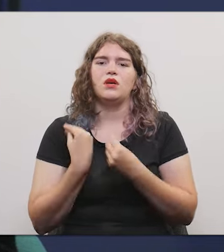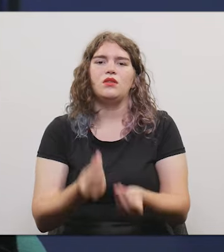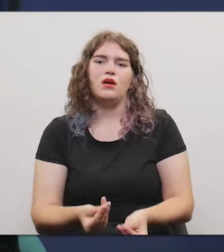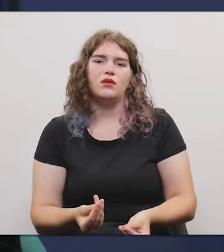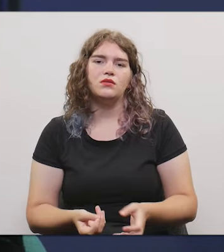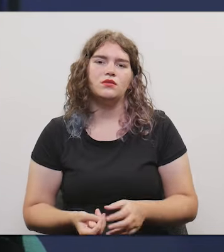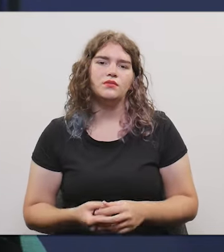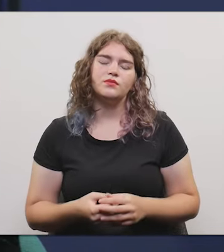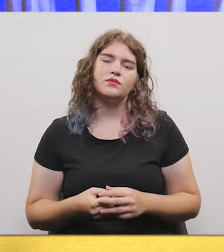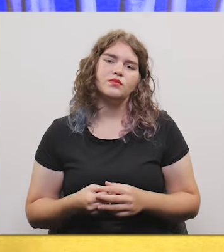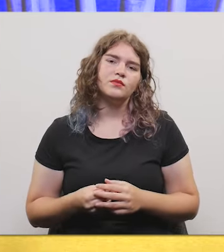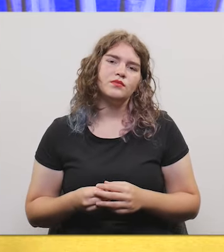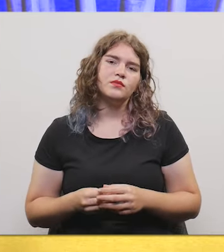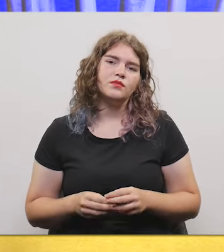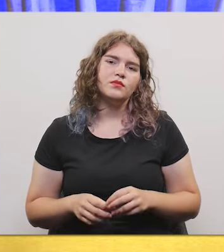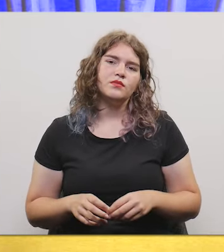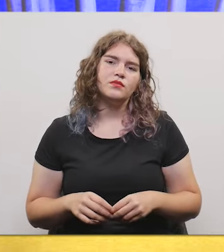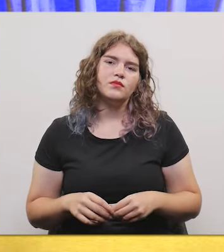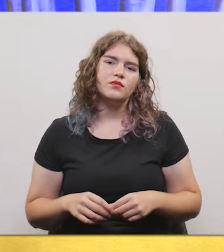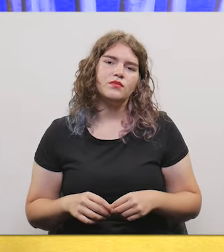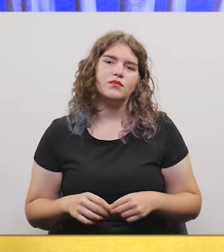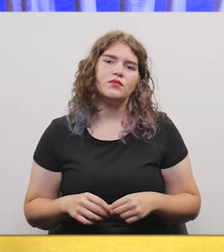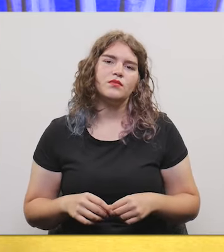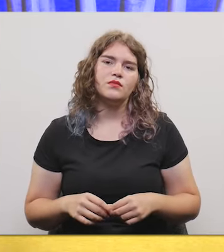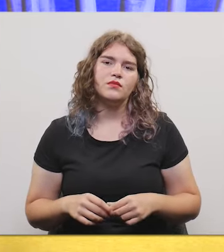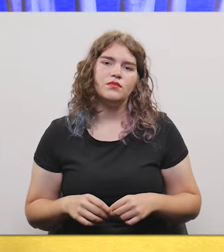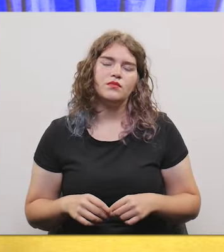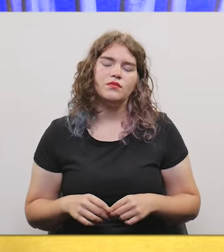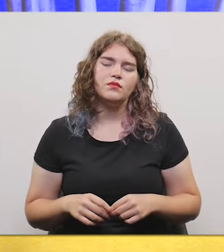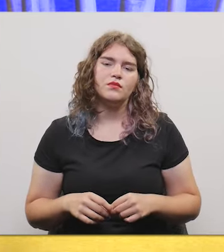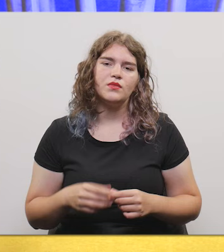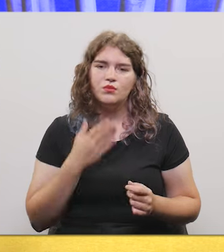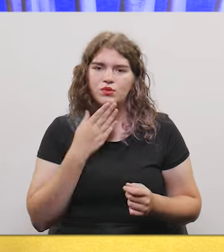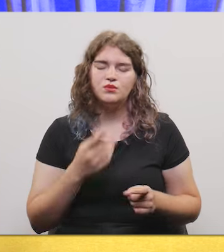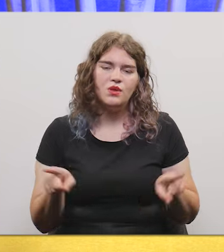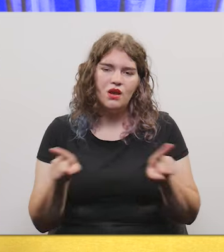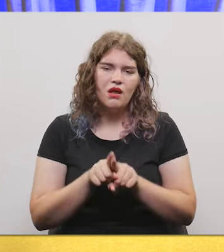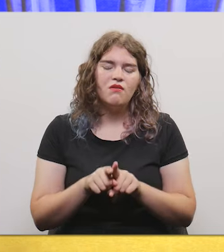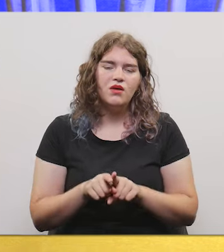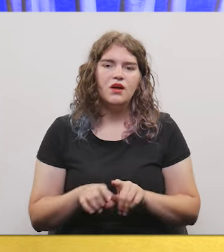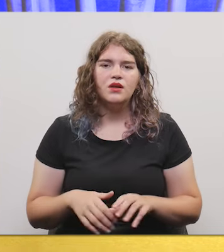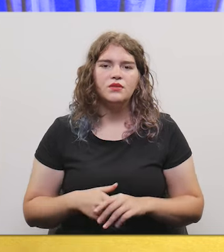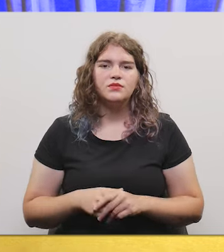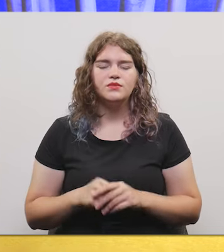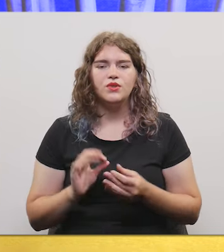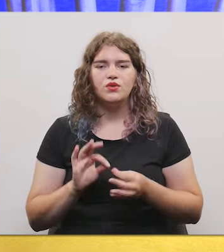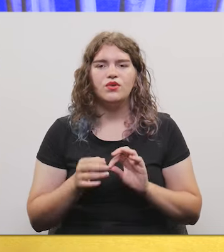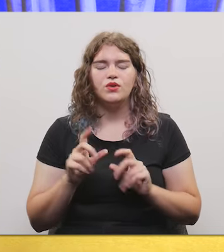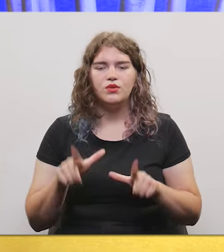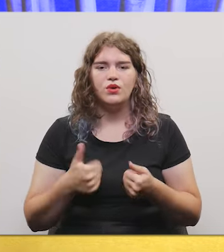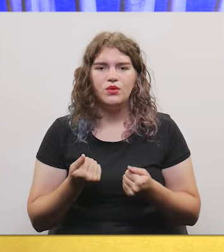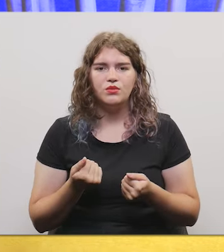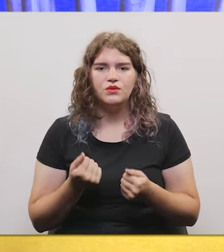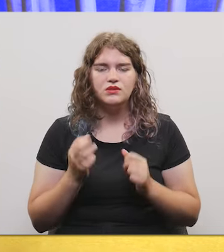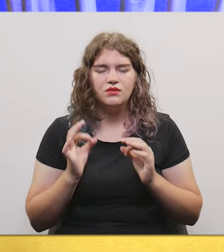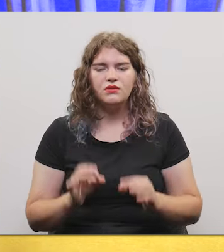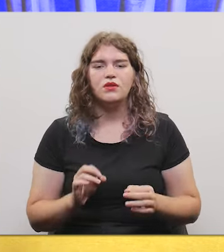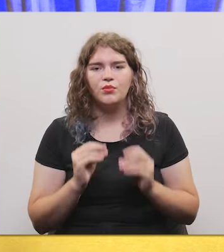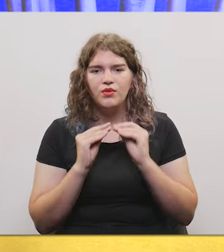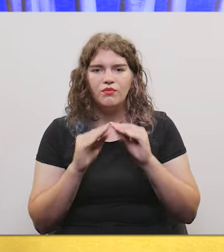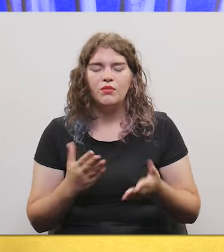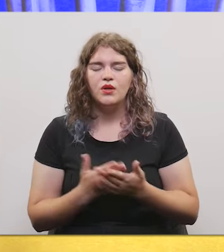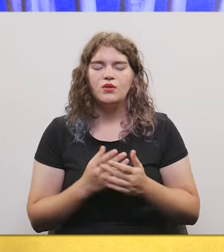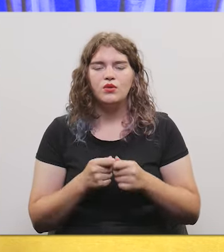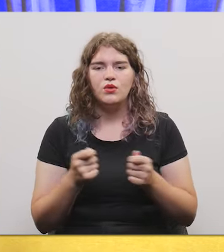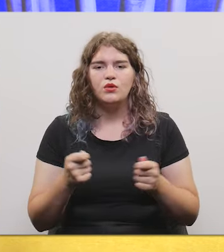care Dumnezeu ți-a încredințat-o. Așa să fie. Mulțumesc. Să fie o binecuvântare în continuare. Mulțumesc la fel și cuvântul